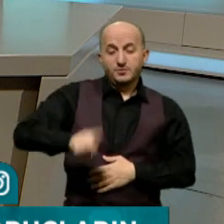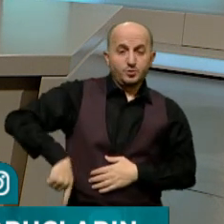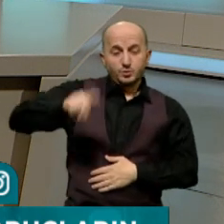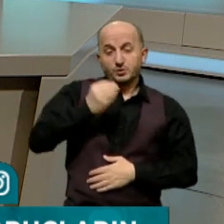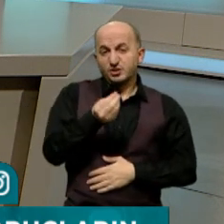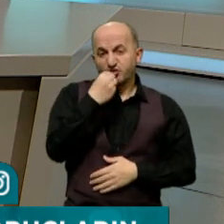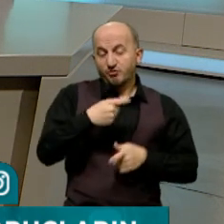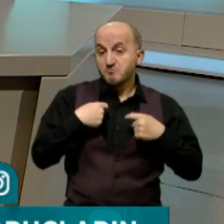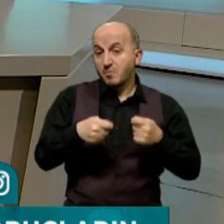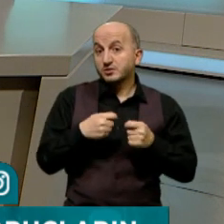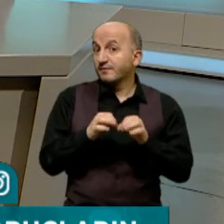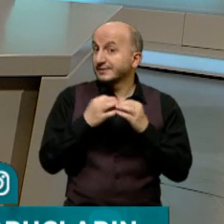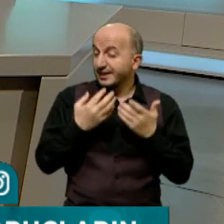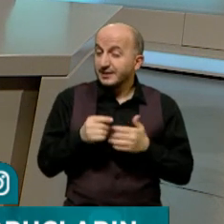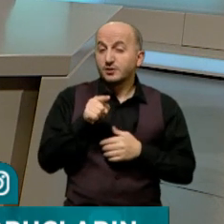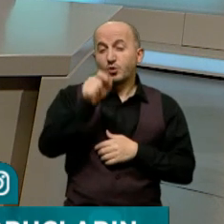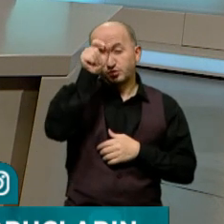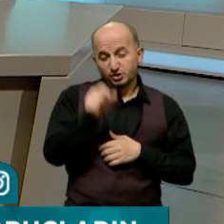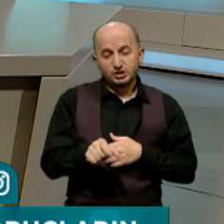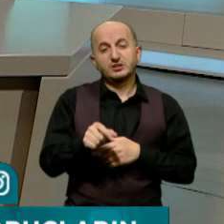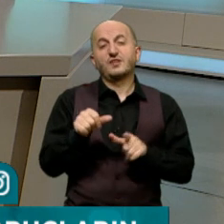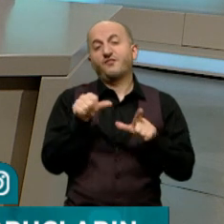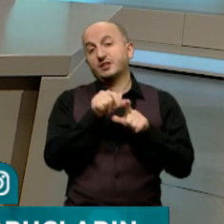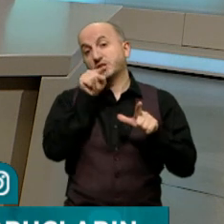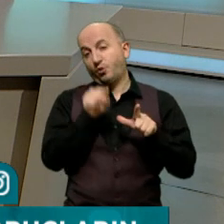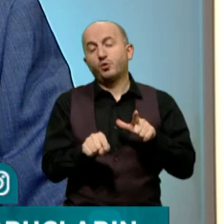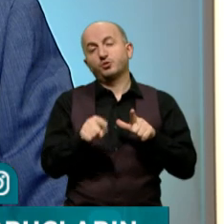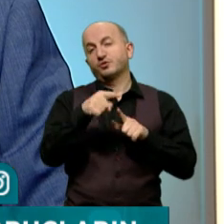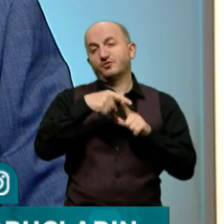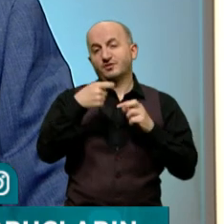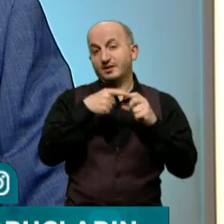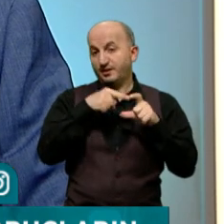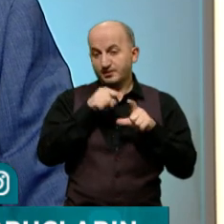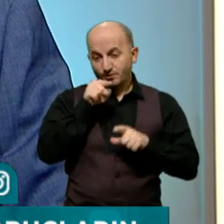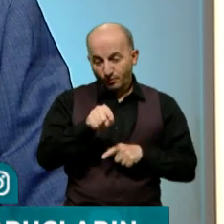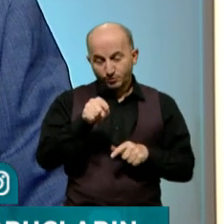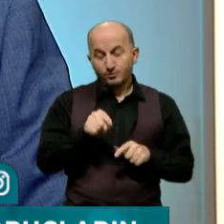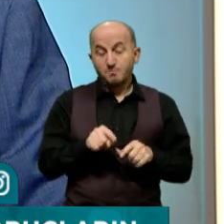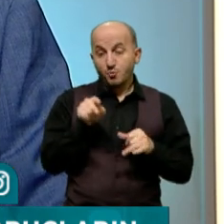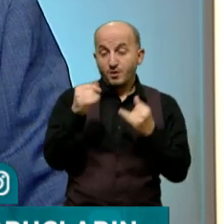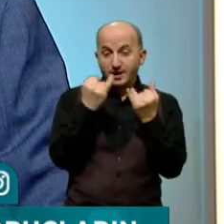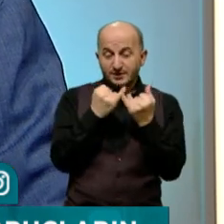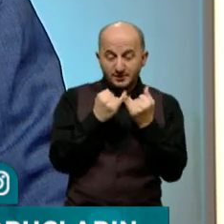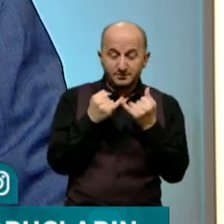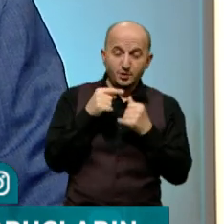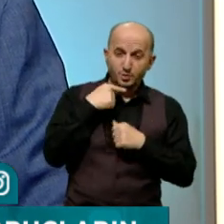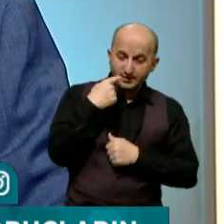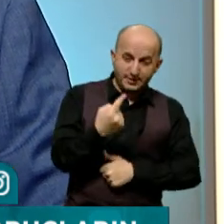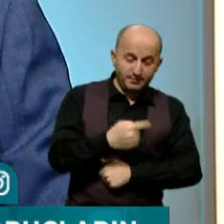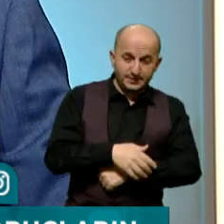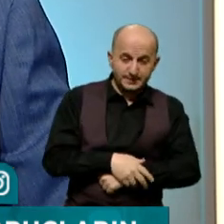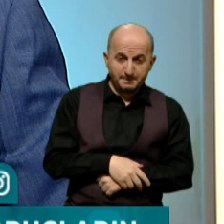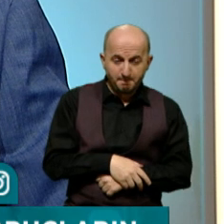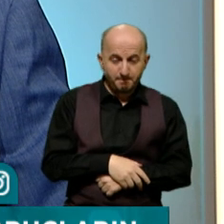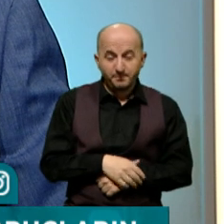yiyecek masrafı neyse o kişinin fidyesi odur, fitresi de odur. Ama bu kardeşimize şöyle de diyebiliriz.